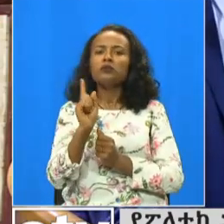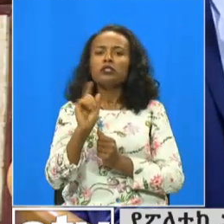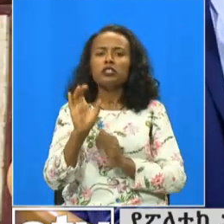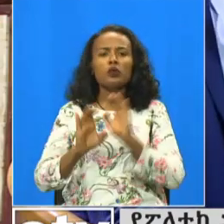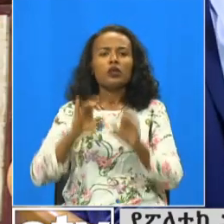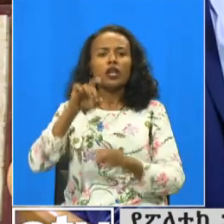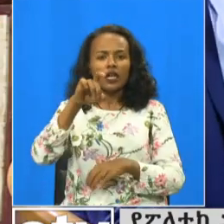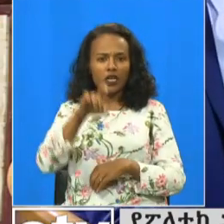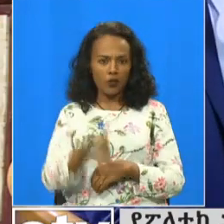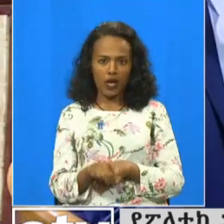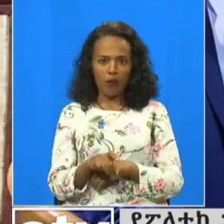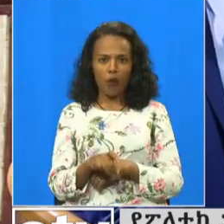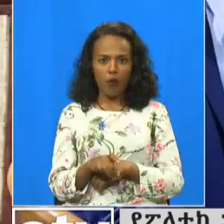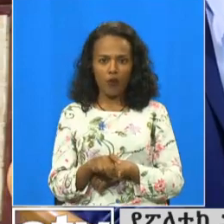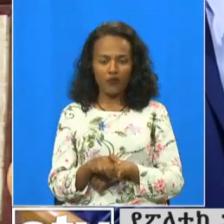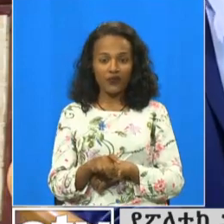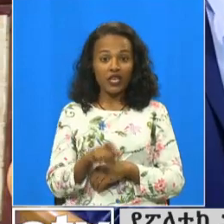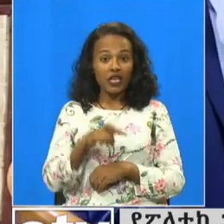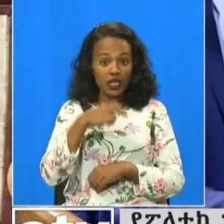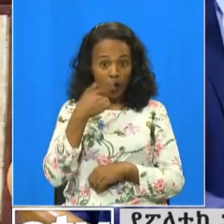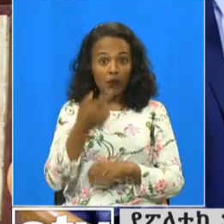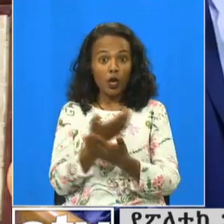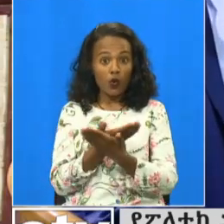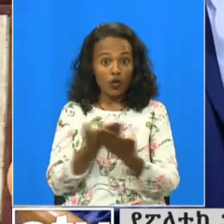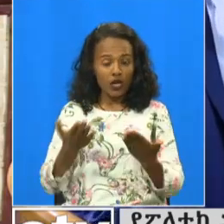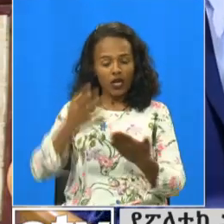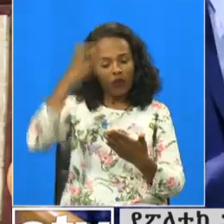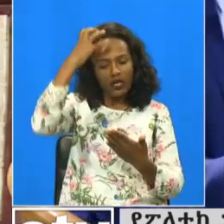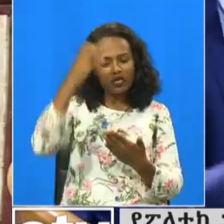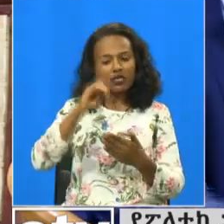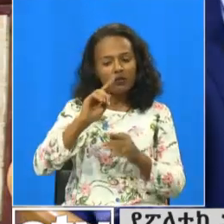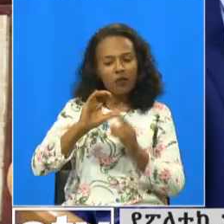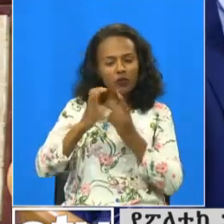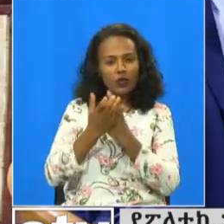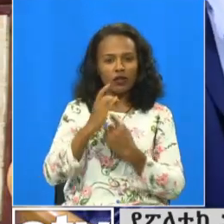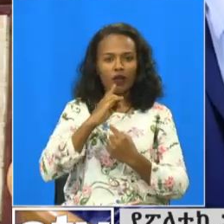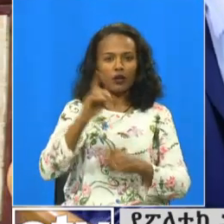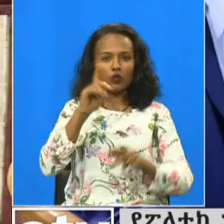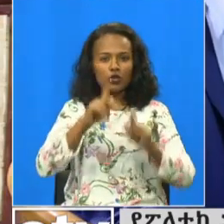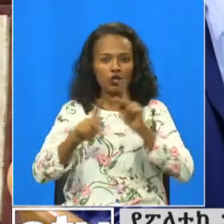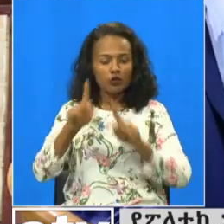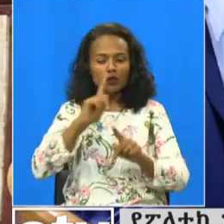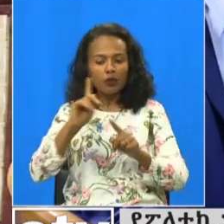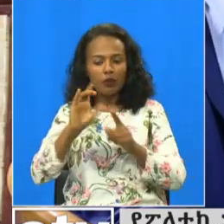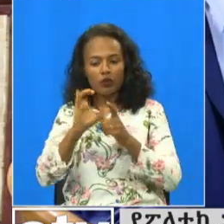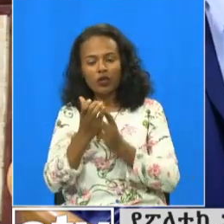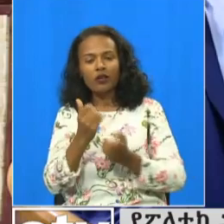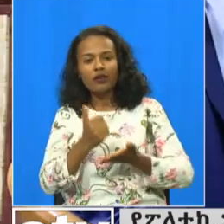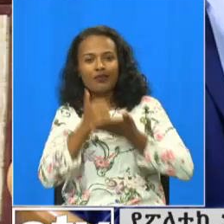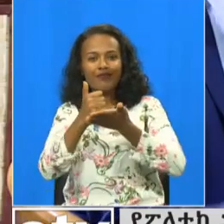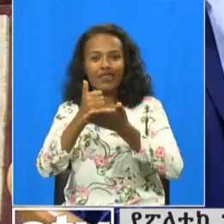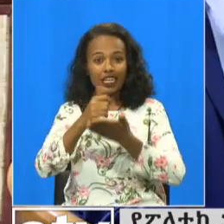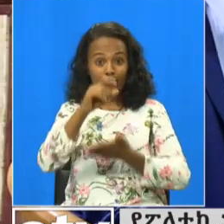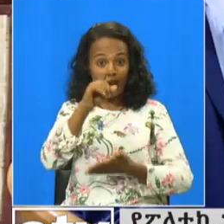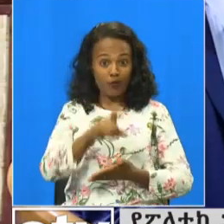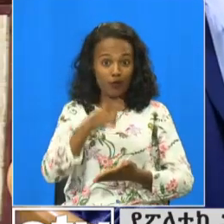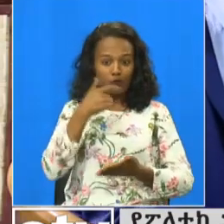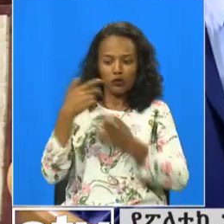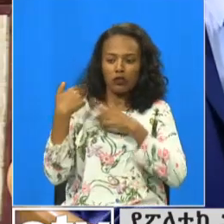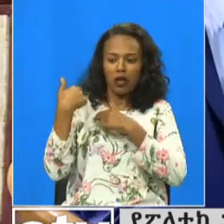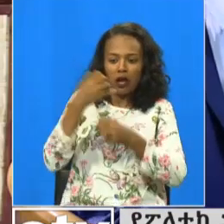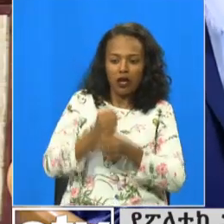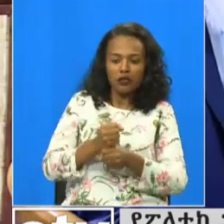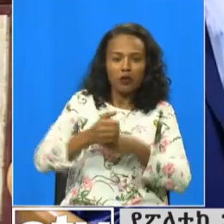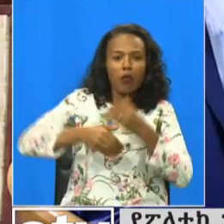ልናረግ የሚገባው የሚለውንም መንግስትን በምን አግባብ ነው ህዝቡን በምን አግባብ ነው ልንደግፍ የሚገባው? ስልጣን ከተያዘ